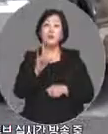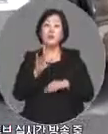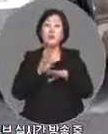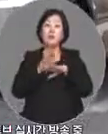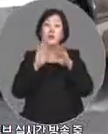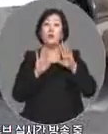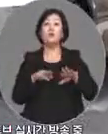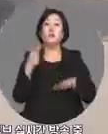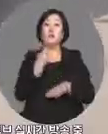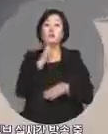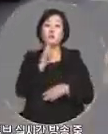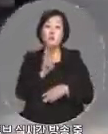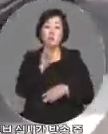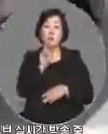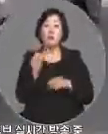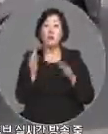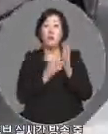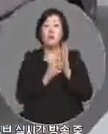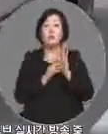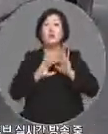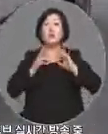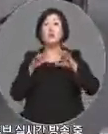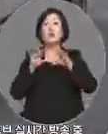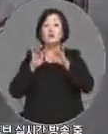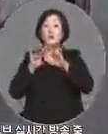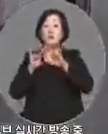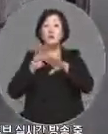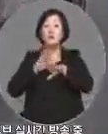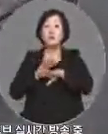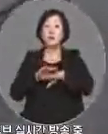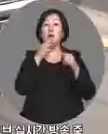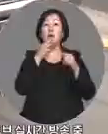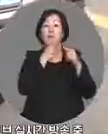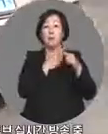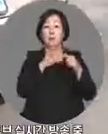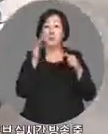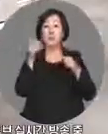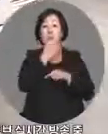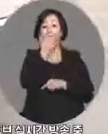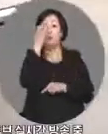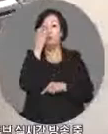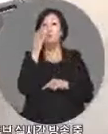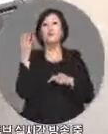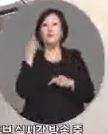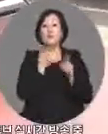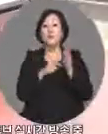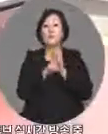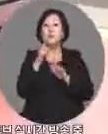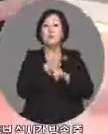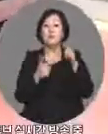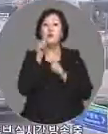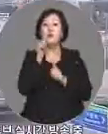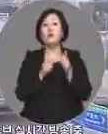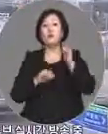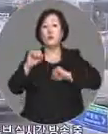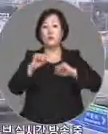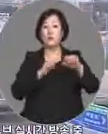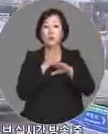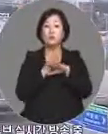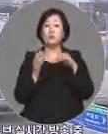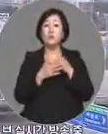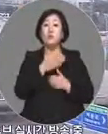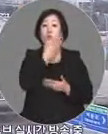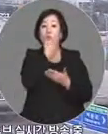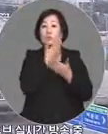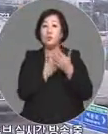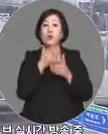오는 2025년까지 글로벌 전기차 시장의 3위를 비전으로 시장 잠식에 속도를 내고 있습니다. 주력